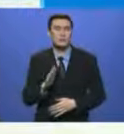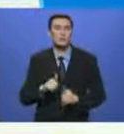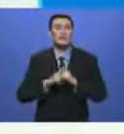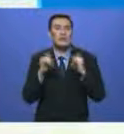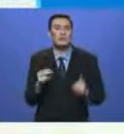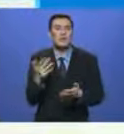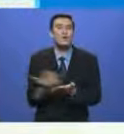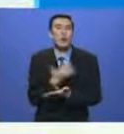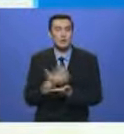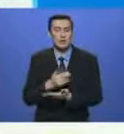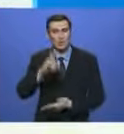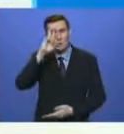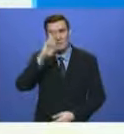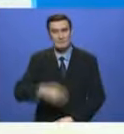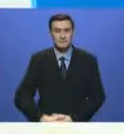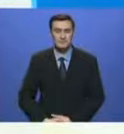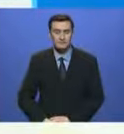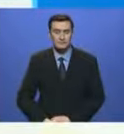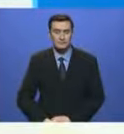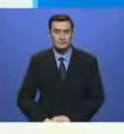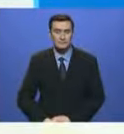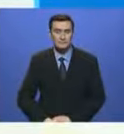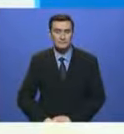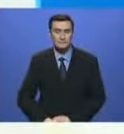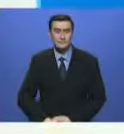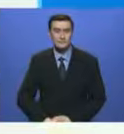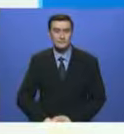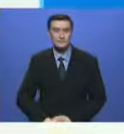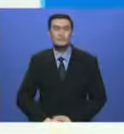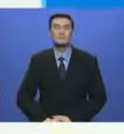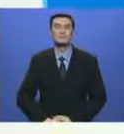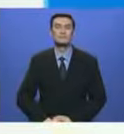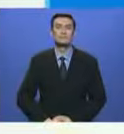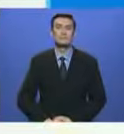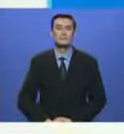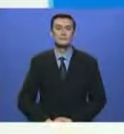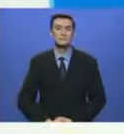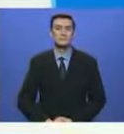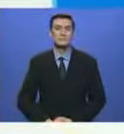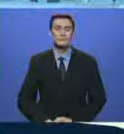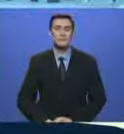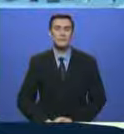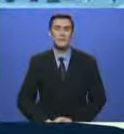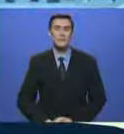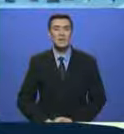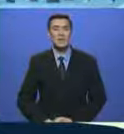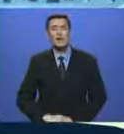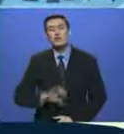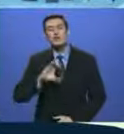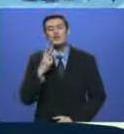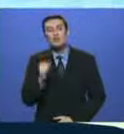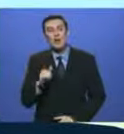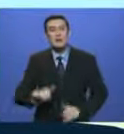увеличивать доходы страны. И мировые